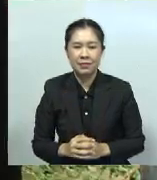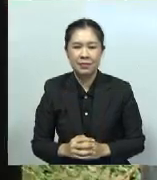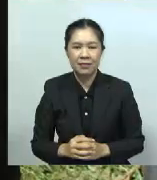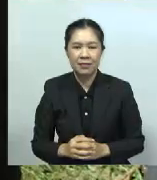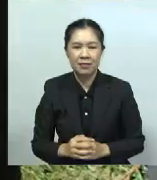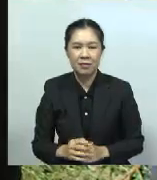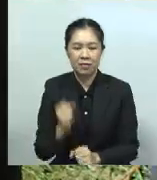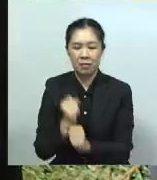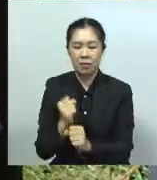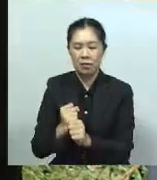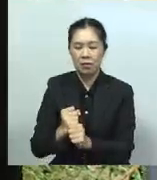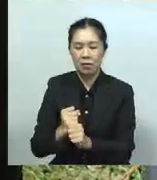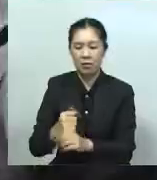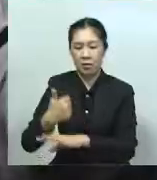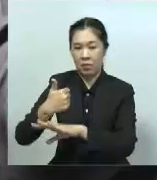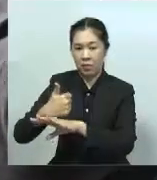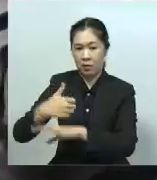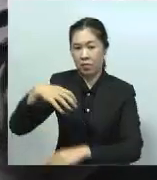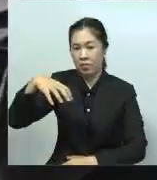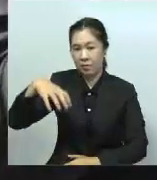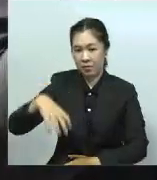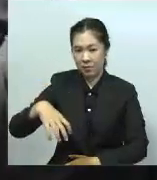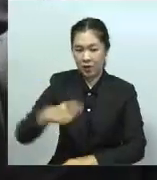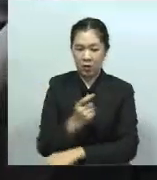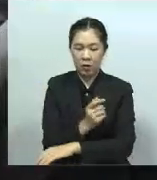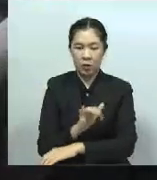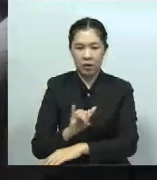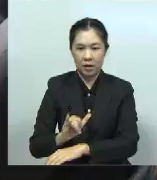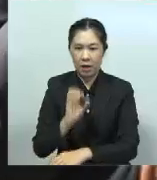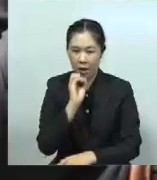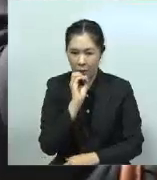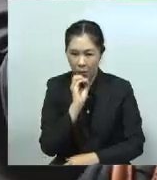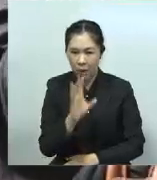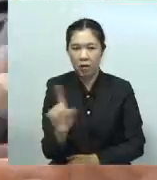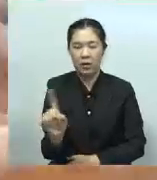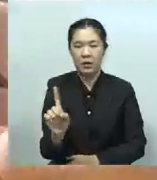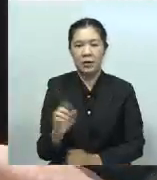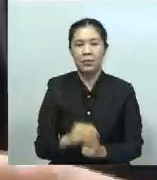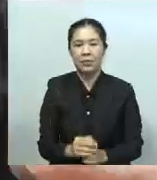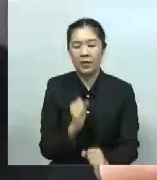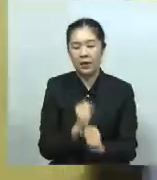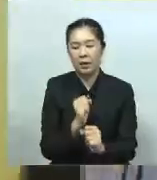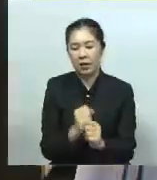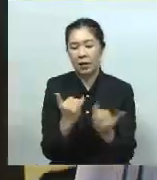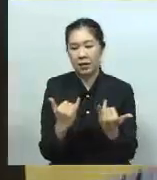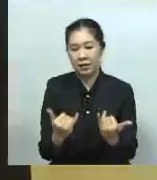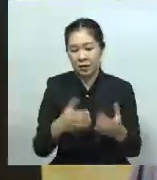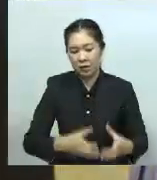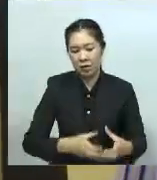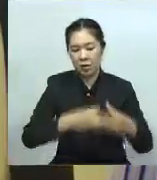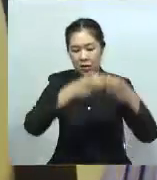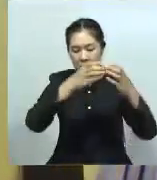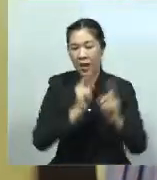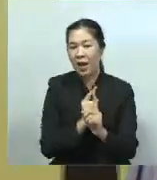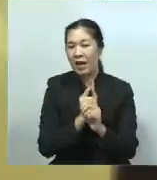ขณะที่ผู้อำนวยการสำนักงานอุทยานประวัติศาสตร์พระนครศรีอยุธยาก็ยืนยันต่อชาวบ้านนะคะว่าการบูรณะซ่อมแซมเสาพระเนียดนั้นเป็นไปต